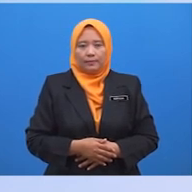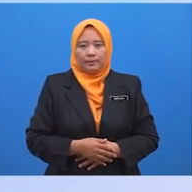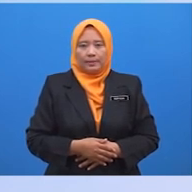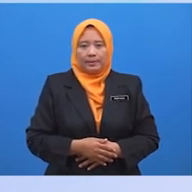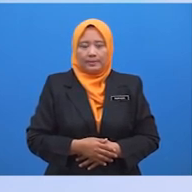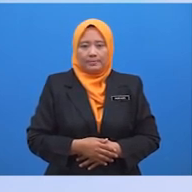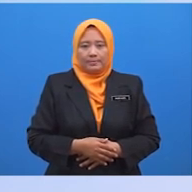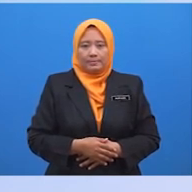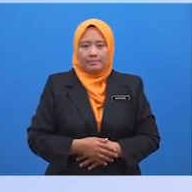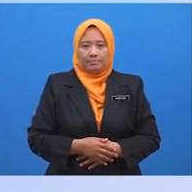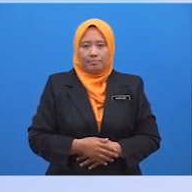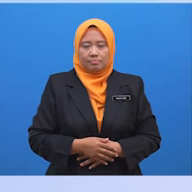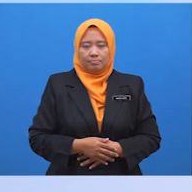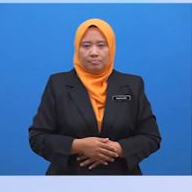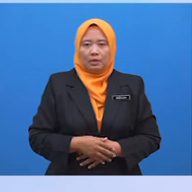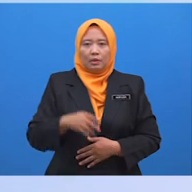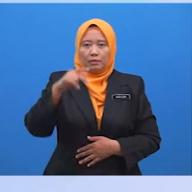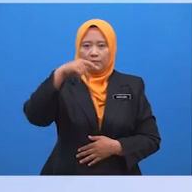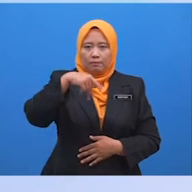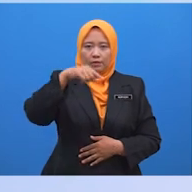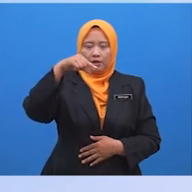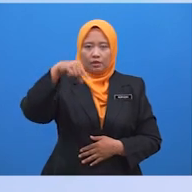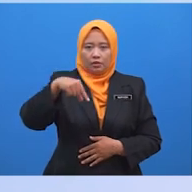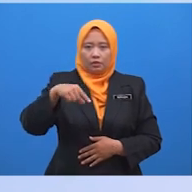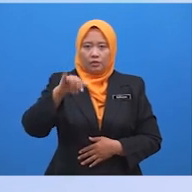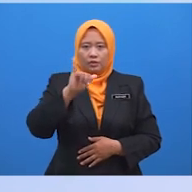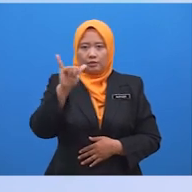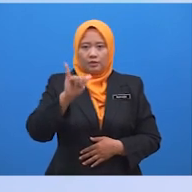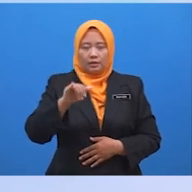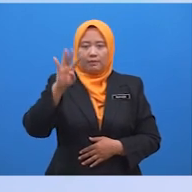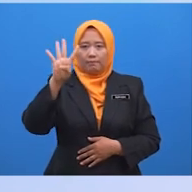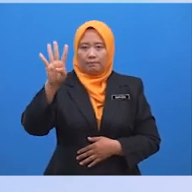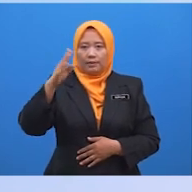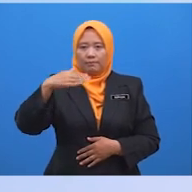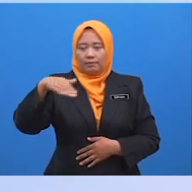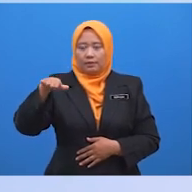kecerunan garis PQ ialah 4/3.